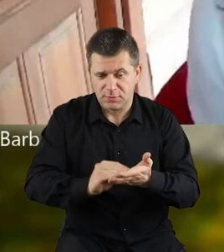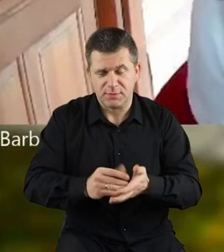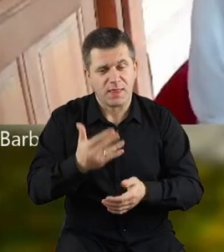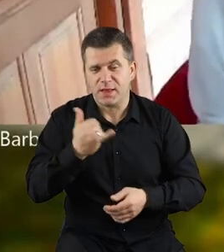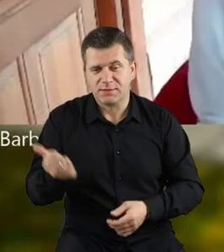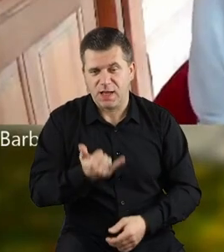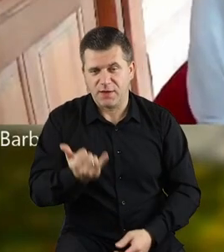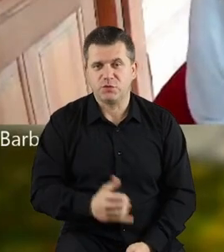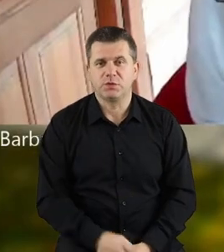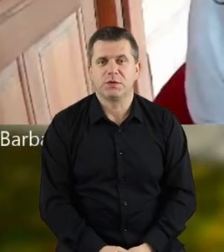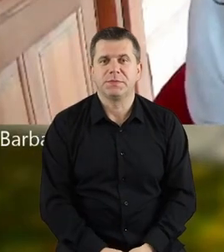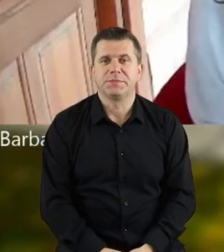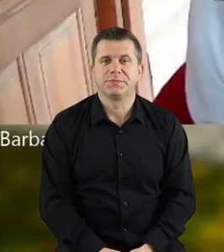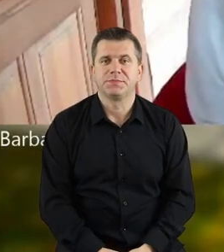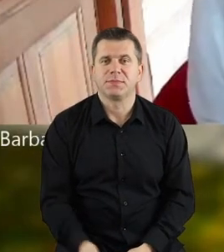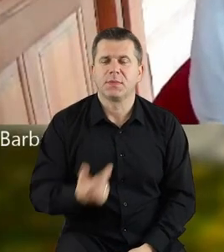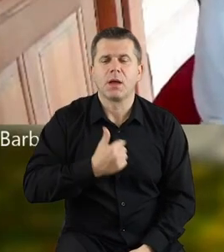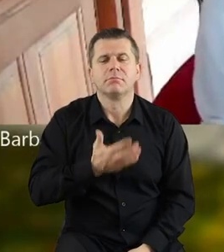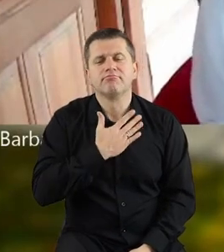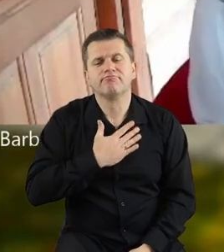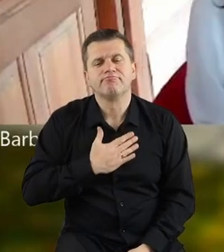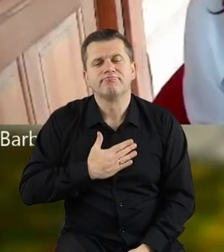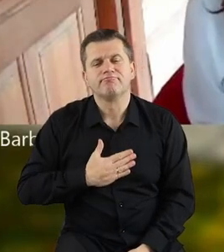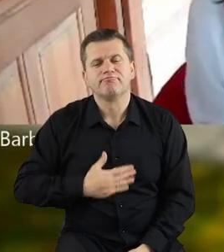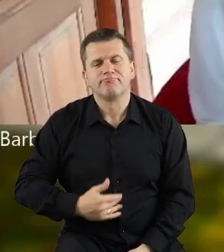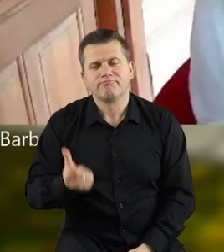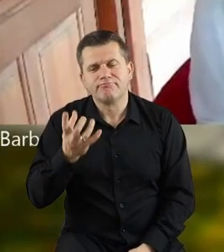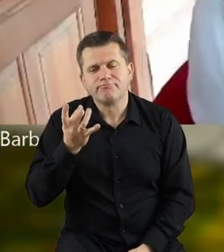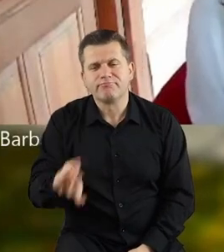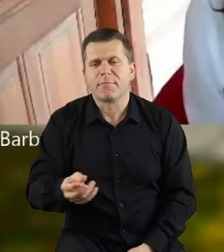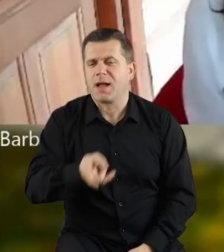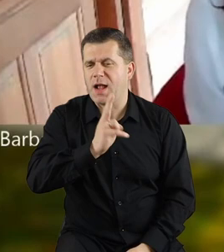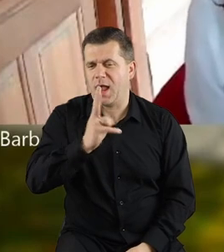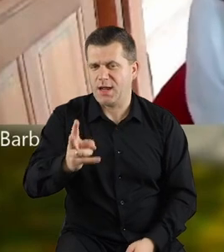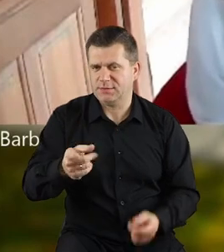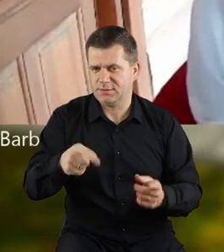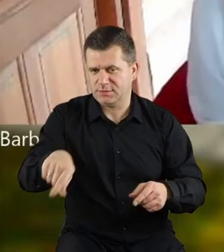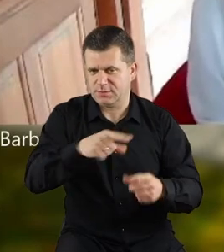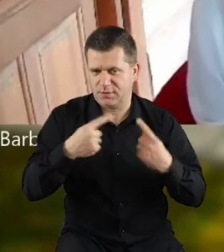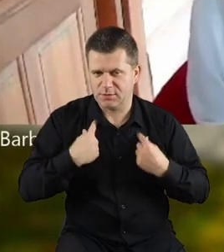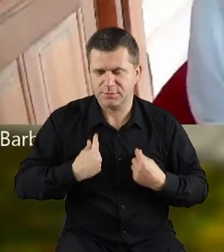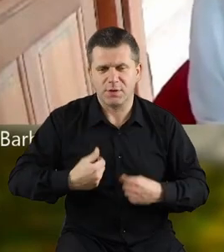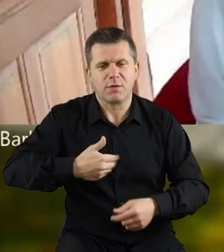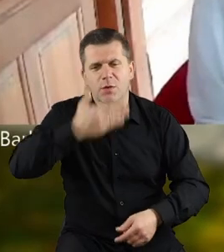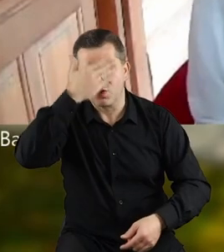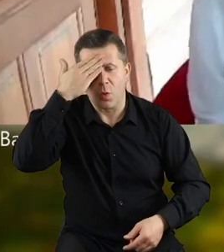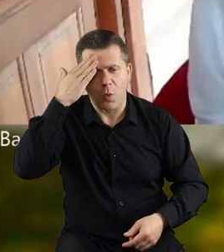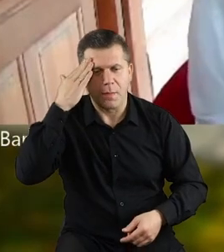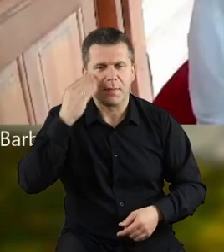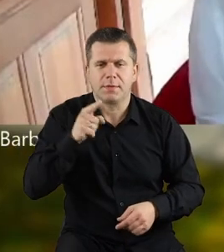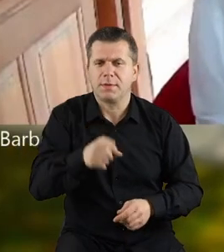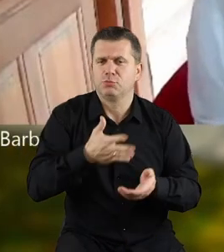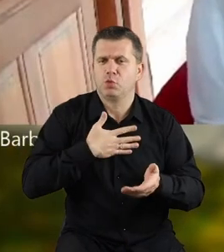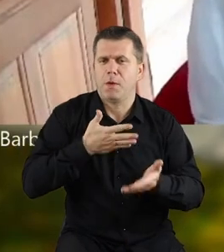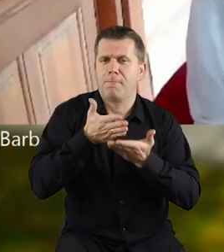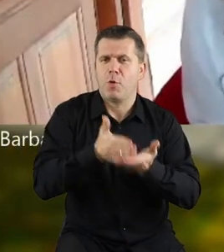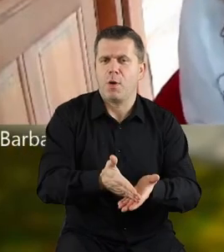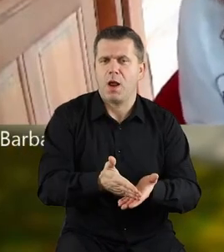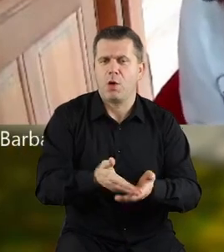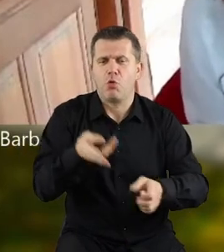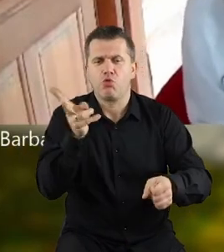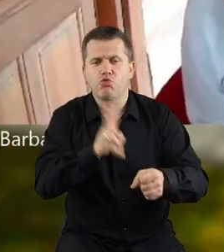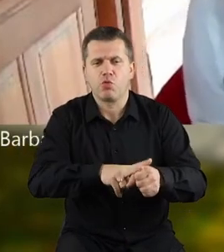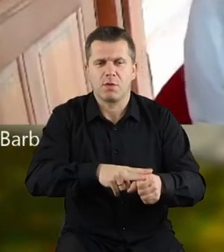piszę. Natomiast ja tęsknię za każdym czytelnikiem. Nie umiem sobie z tym poradzić i